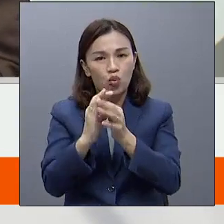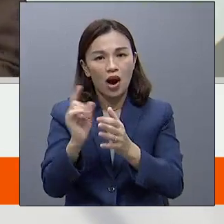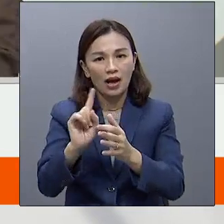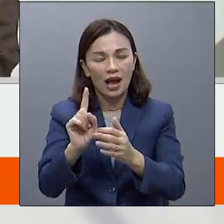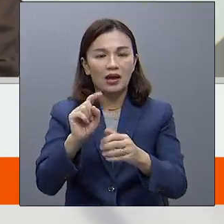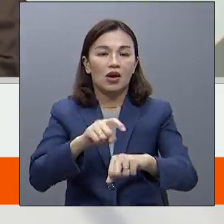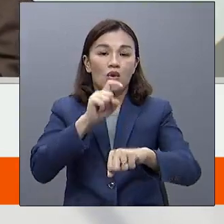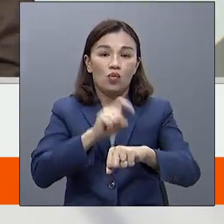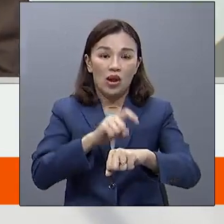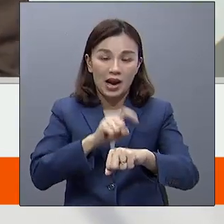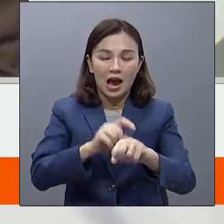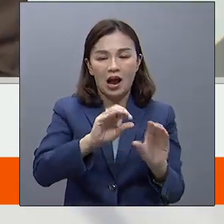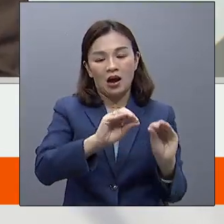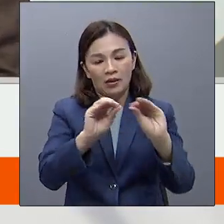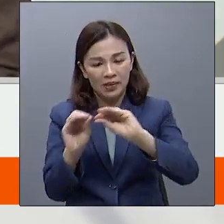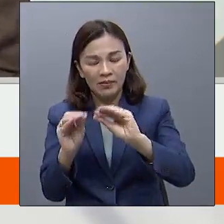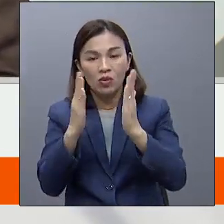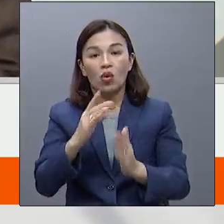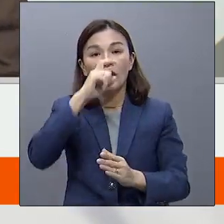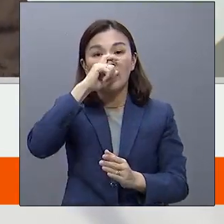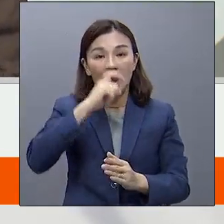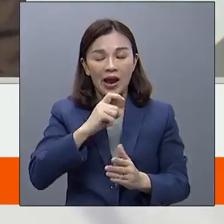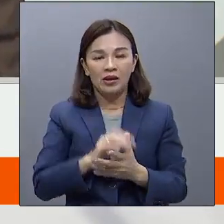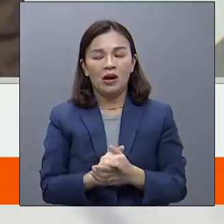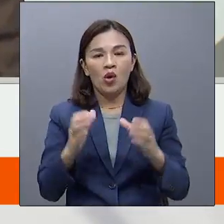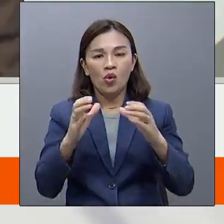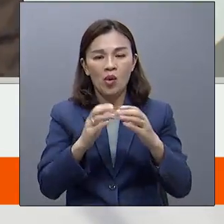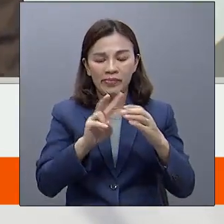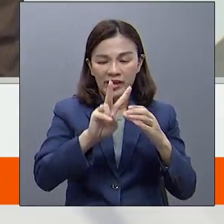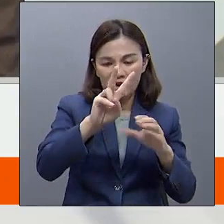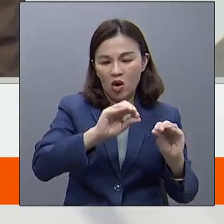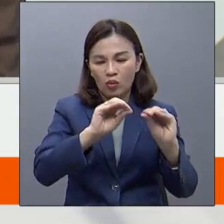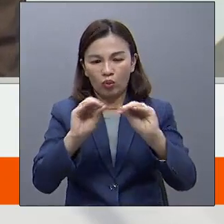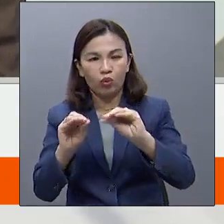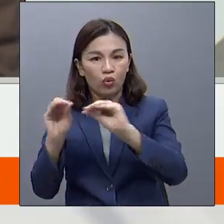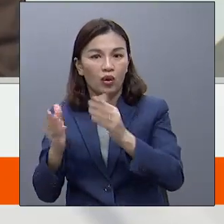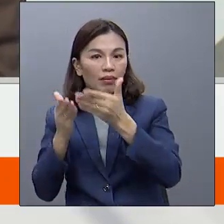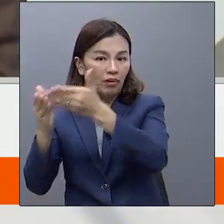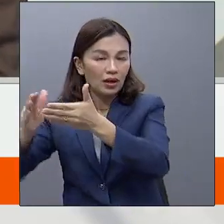ที่อาจจะเหลื่อมออกไปสำหรับคนไทยกลุ่มที่ 2ที่ยังอยู่ที่นั่นน่ะค่ะ